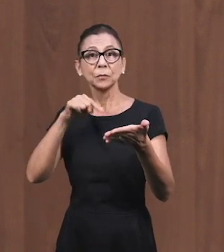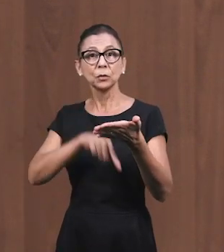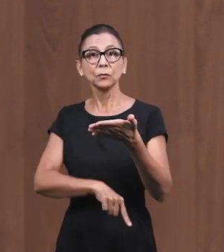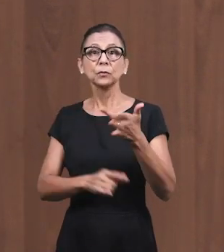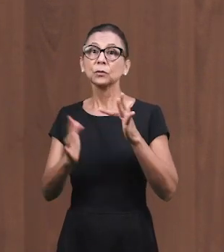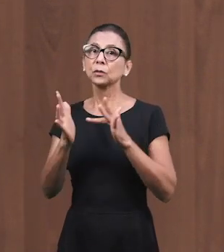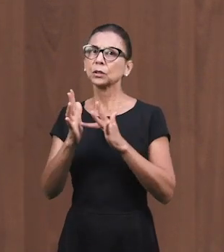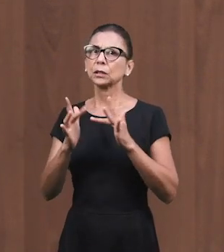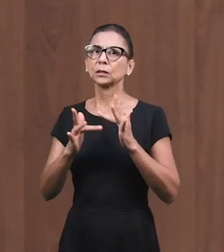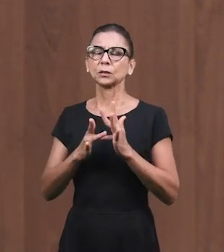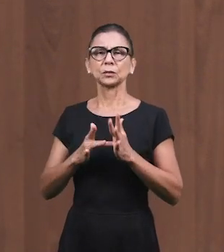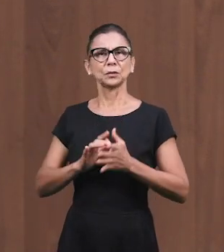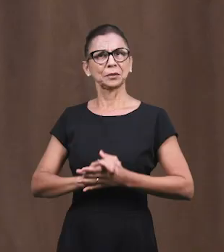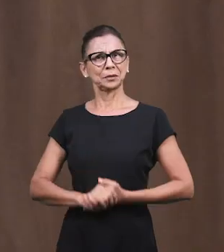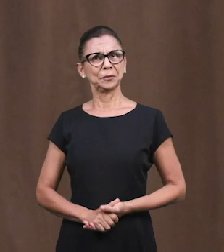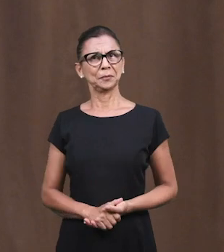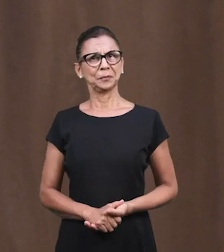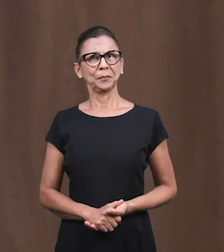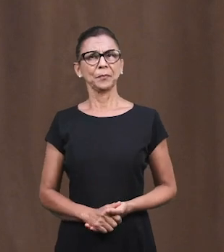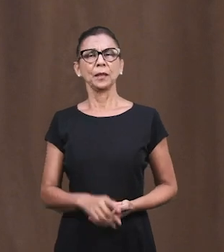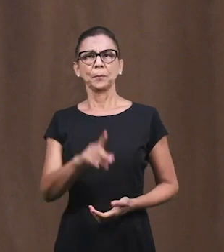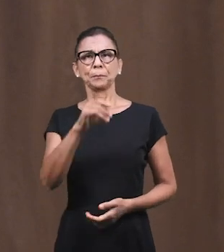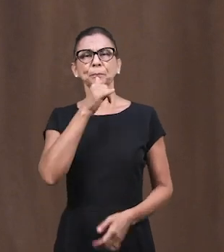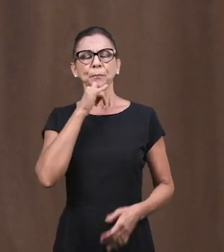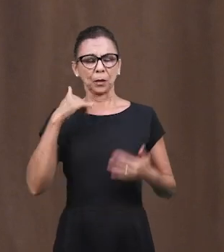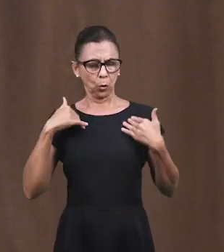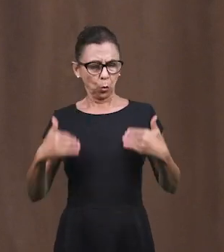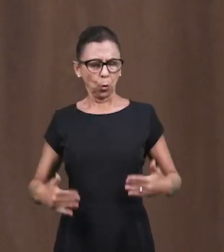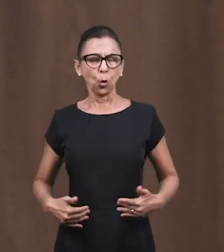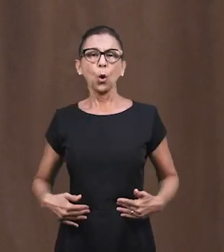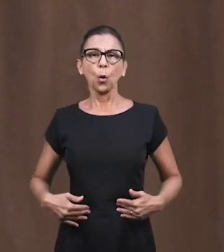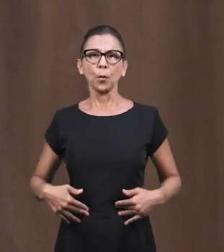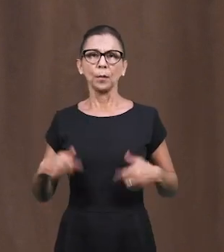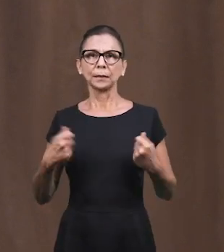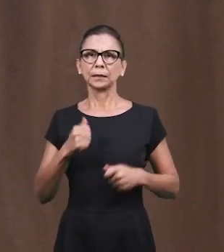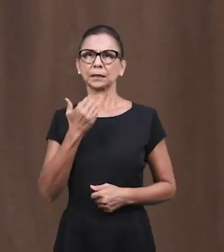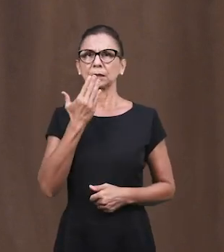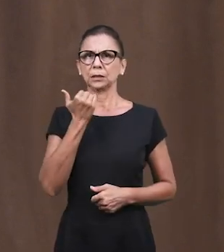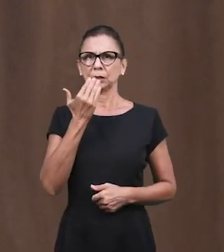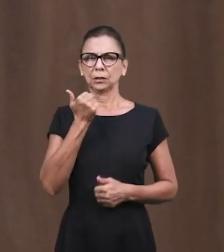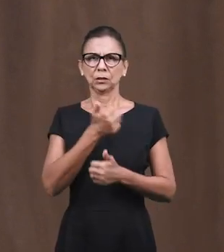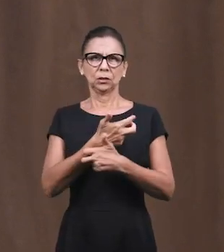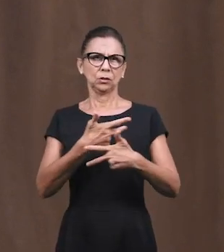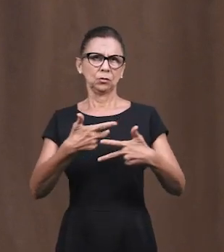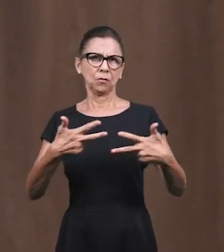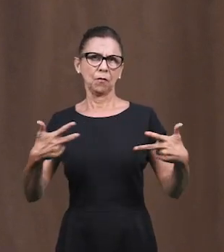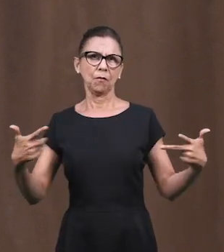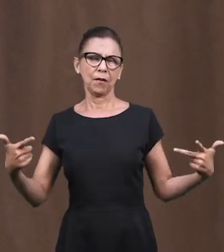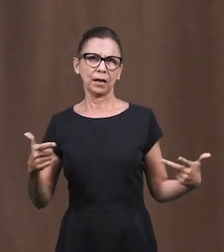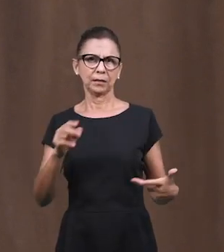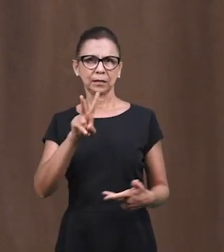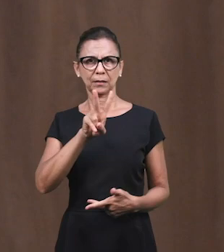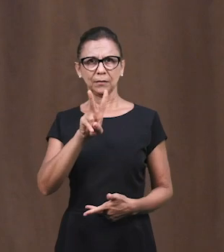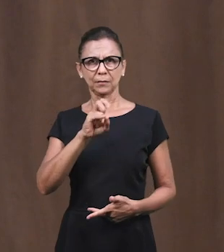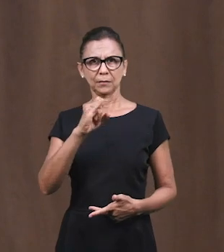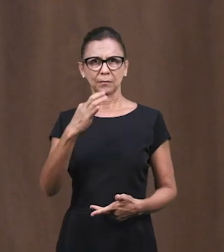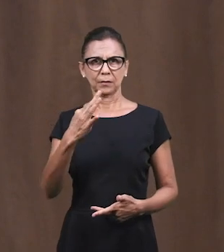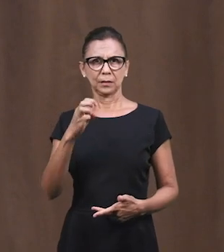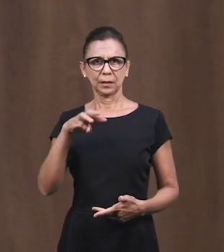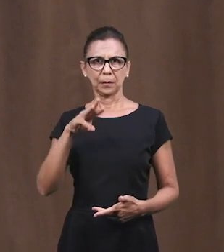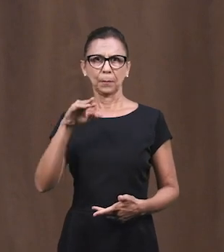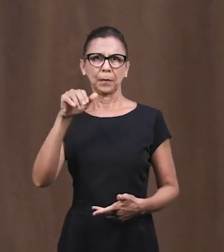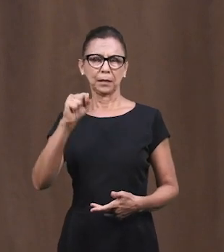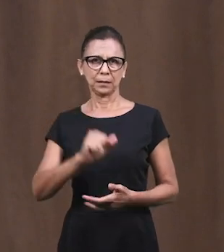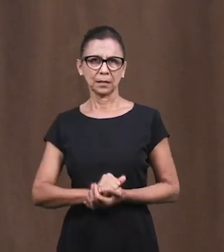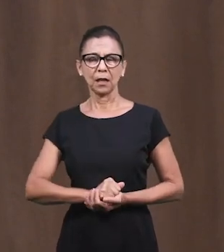Jésus. Dans notre corps, il a besoin de nourriture. Nous avons besoin de